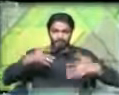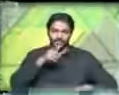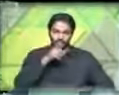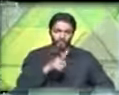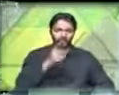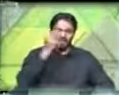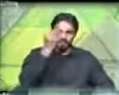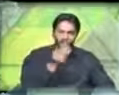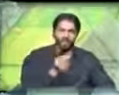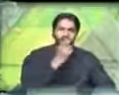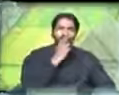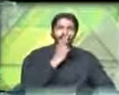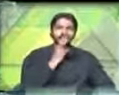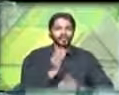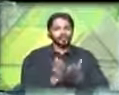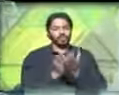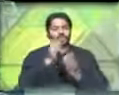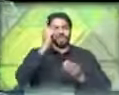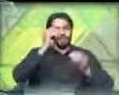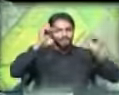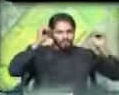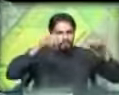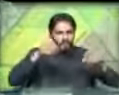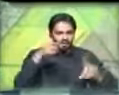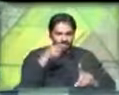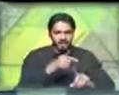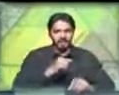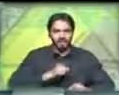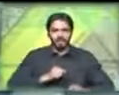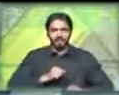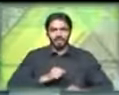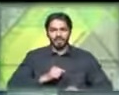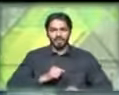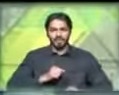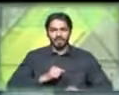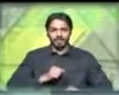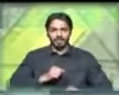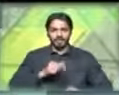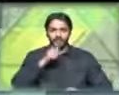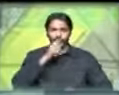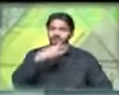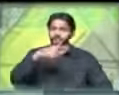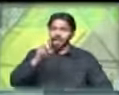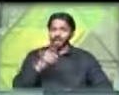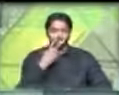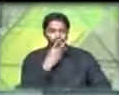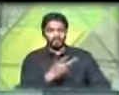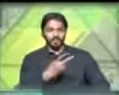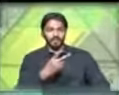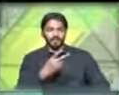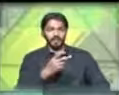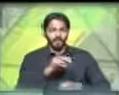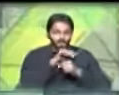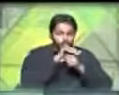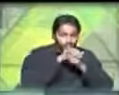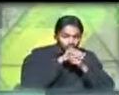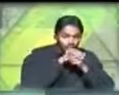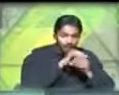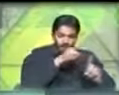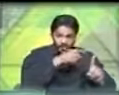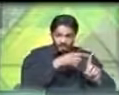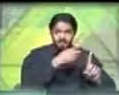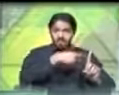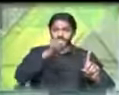الله خيرا، أسأل الله أن يبارك فيك. نعم، هذا هو الحق. والله لأخذن بقولك